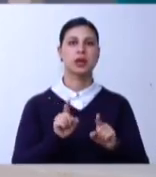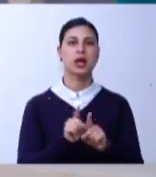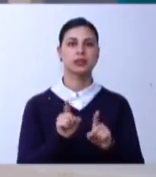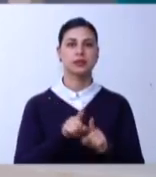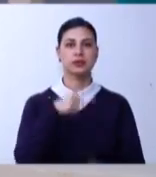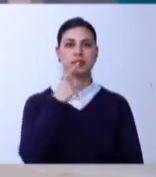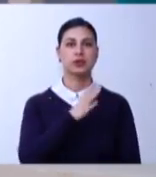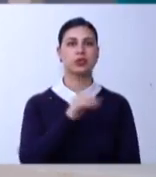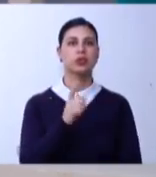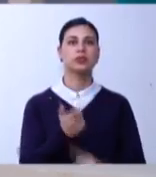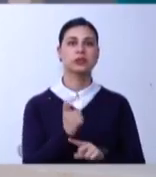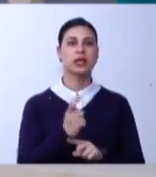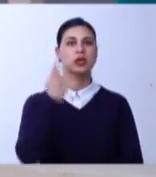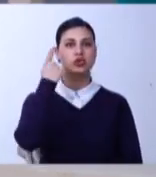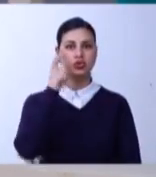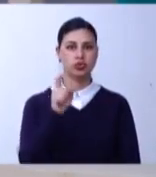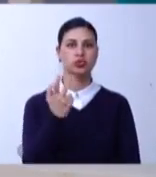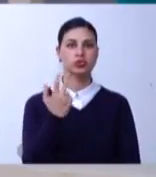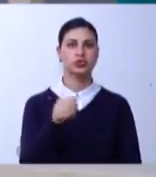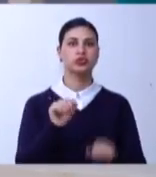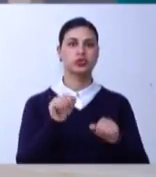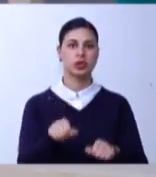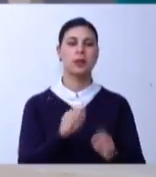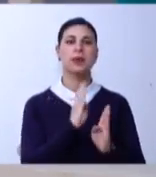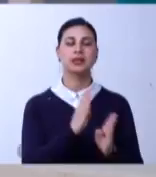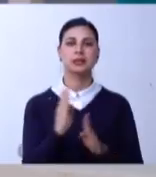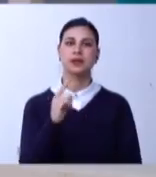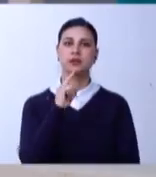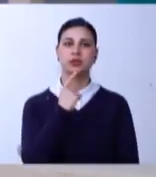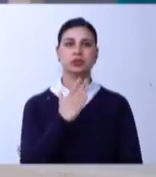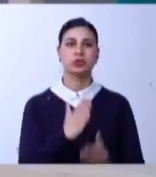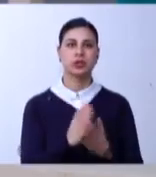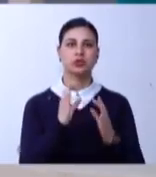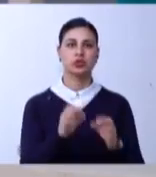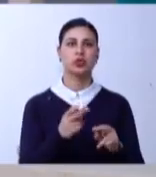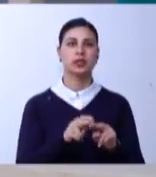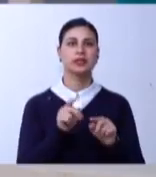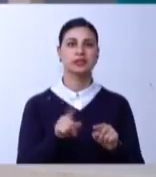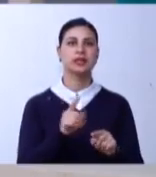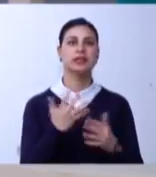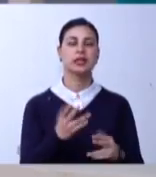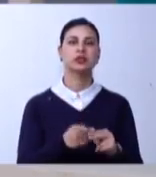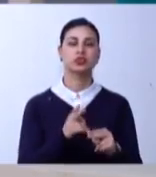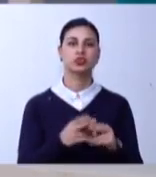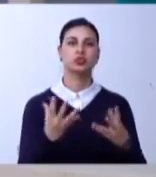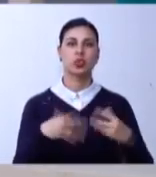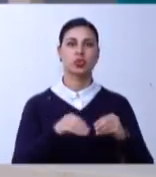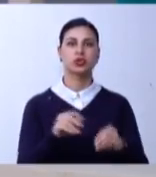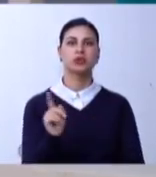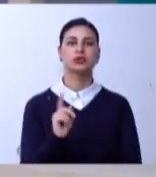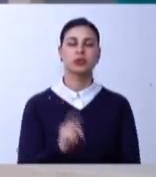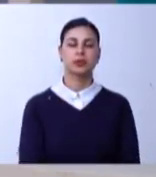ასევე ახსენა, რომ ძალიან ჯიუტიაო. შეიძლება ქცევის სირთულეები არის სწორედ ის, რაც ხელს უშლის ოჯახს,